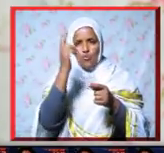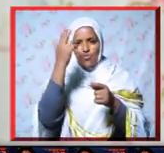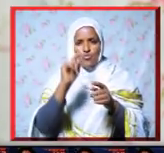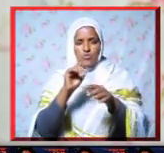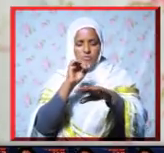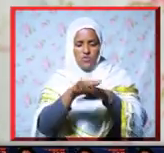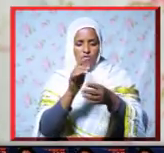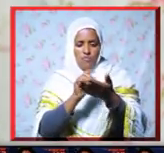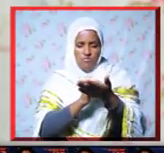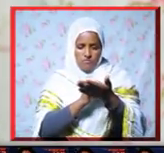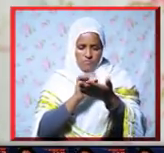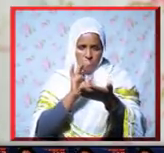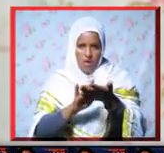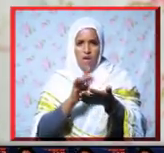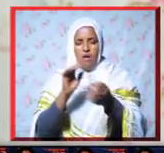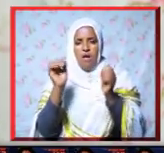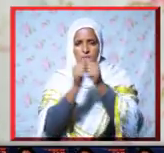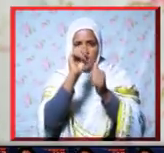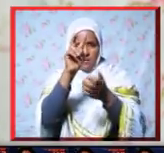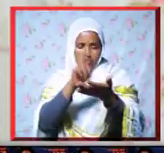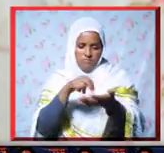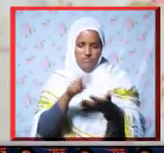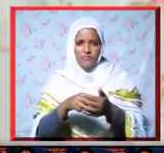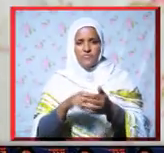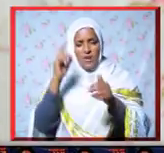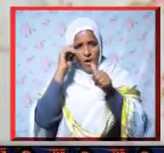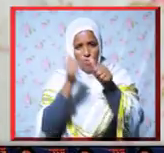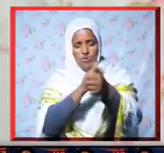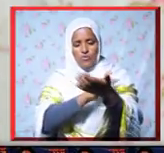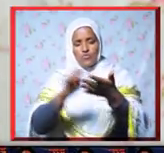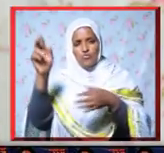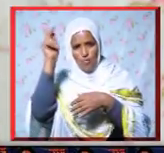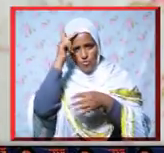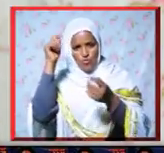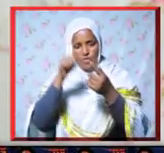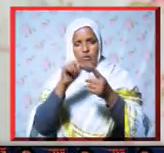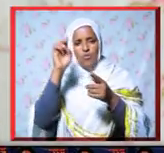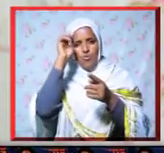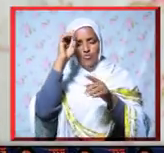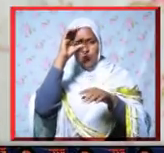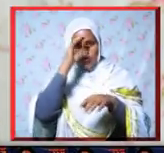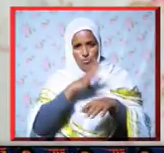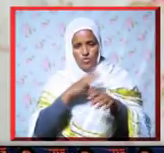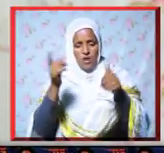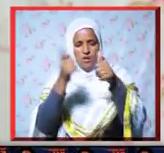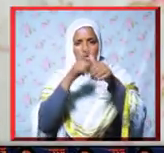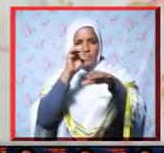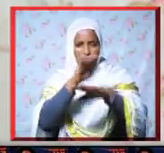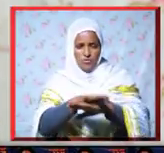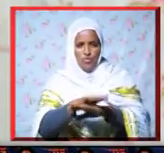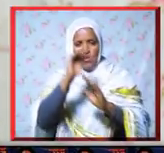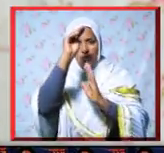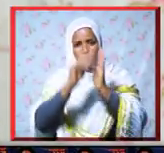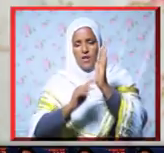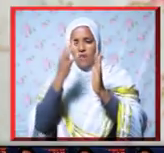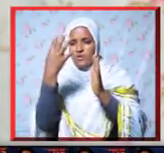ላይ አንድ ጥቅስ አብረን እናንብብ። ሐዋርያው ቅዱስ ጳውሎስ ወደ ቆሮንቶስ ሰዎች አንደኛ መልእክቱ